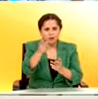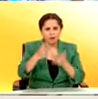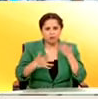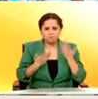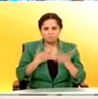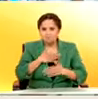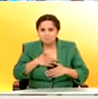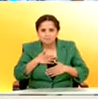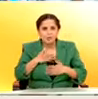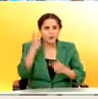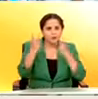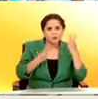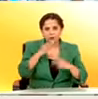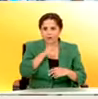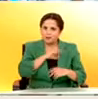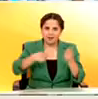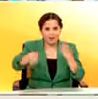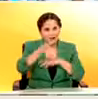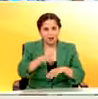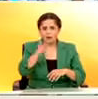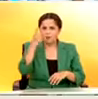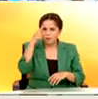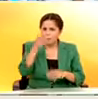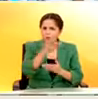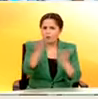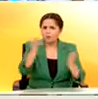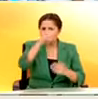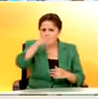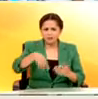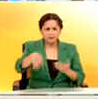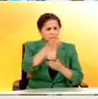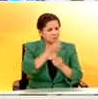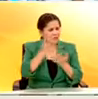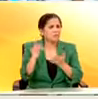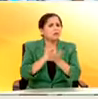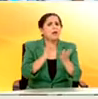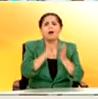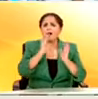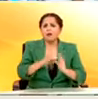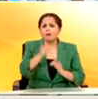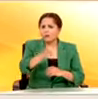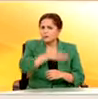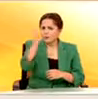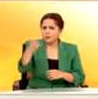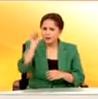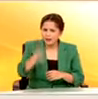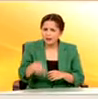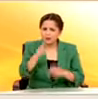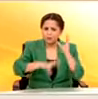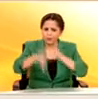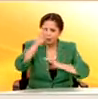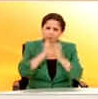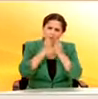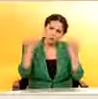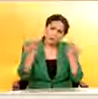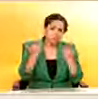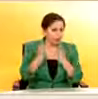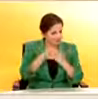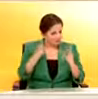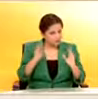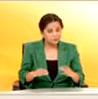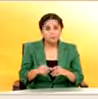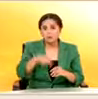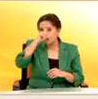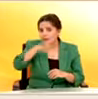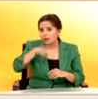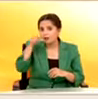हैं, उनके लिए हमारे देश में बहुत सी जगह हैं जहां जाकर उन्हें बहुत कुछ सीखने को मिलेगा।